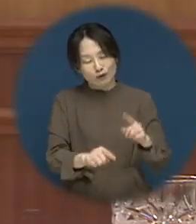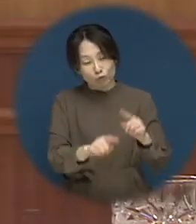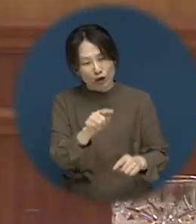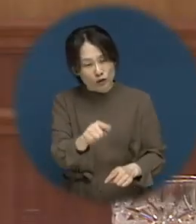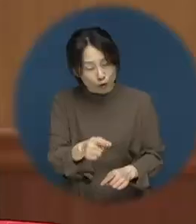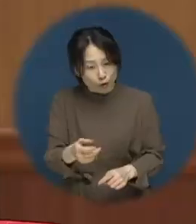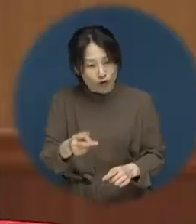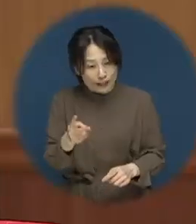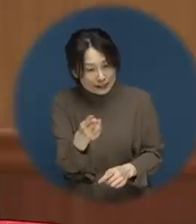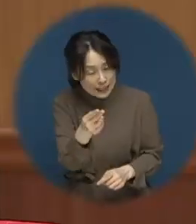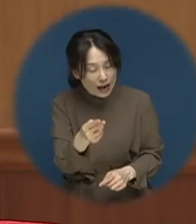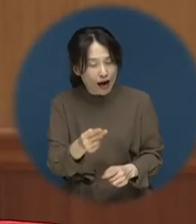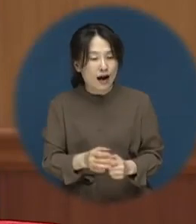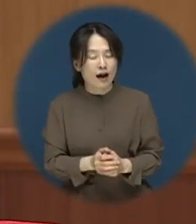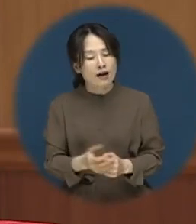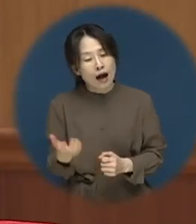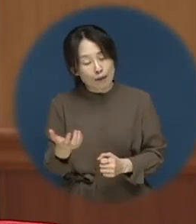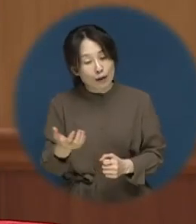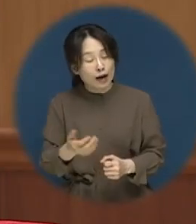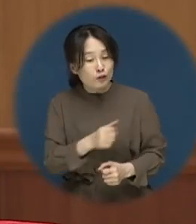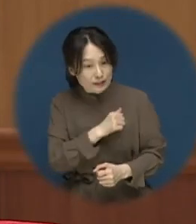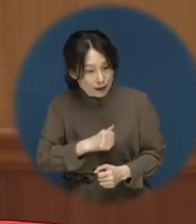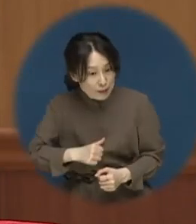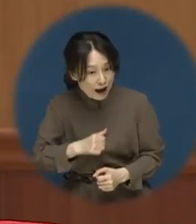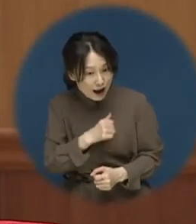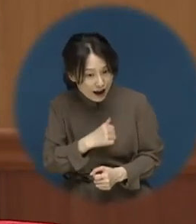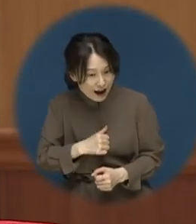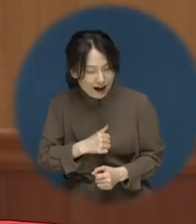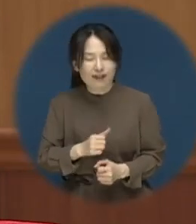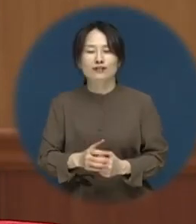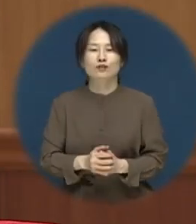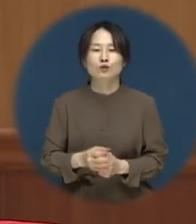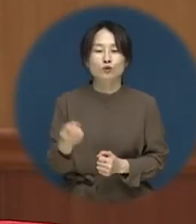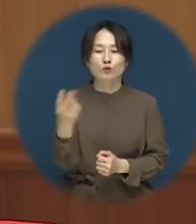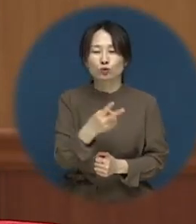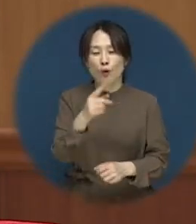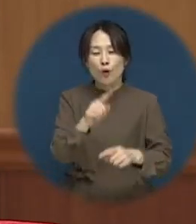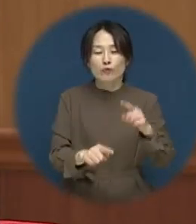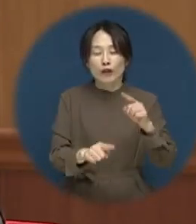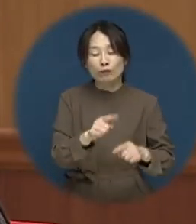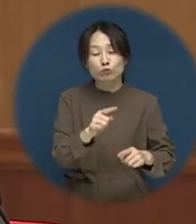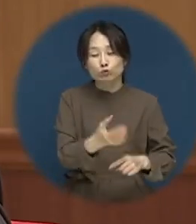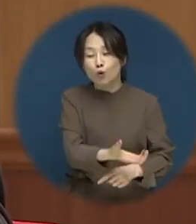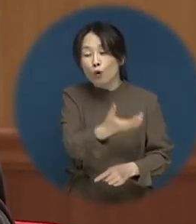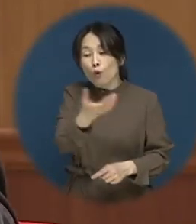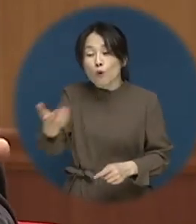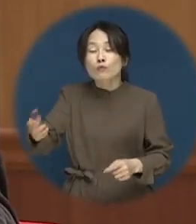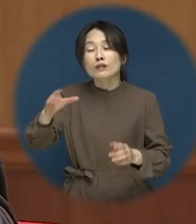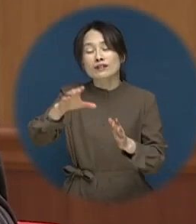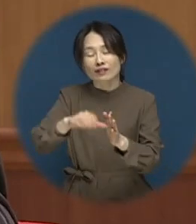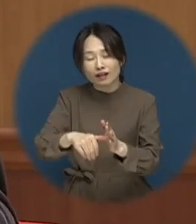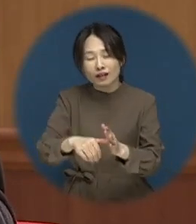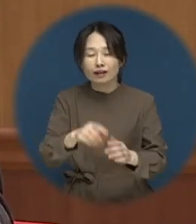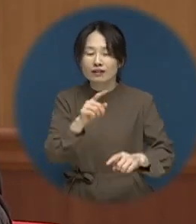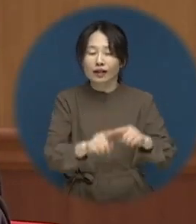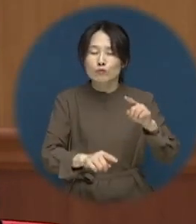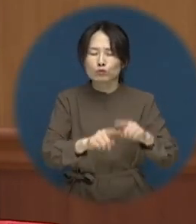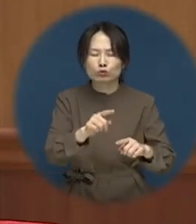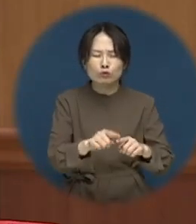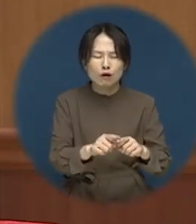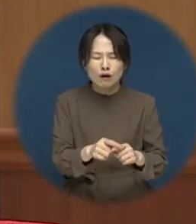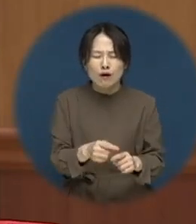하면서. 그리고 나무를 옮길 때는 나무가 알지 못하도록 내가 이사 가는지 알지 못하도록 해라.